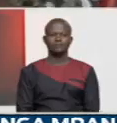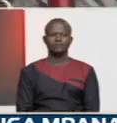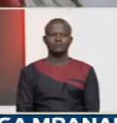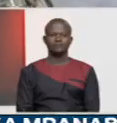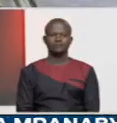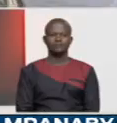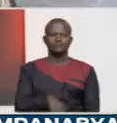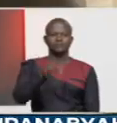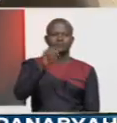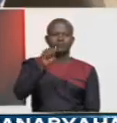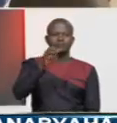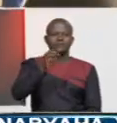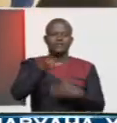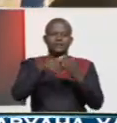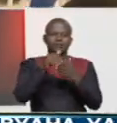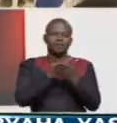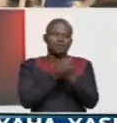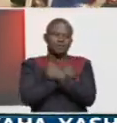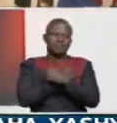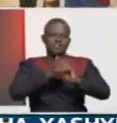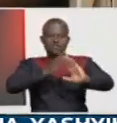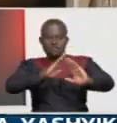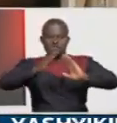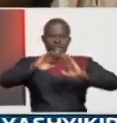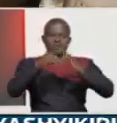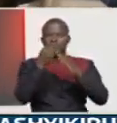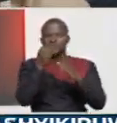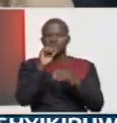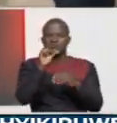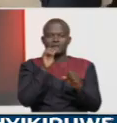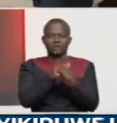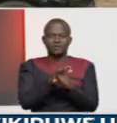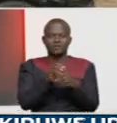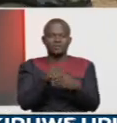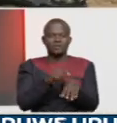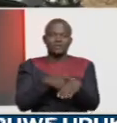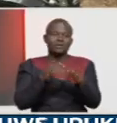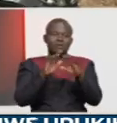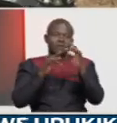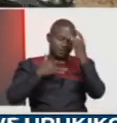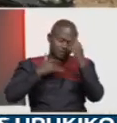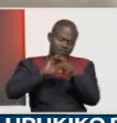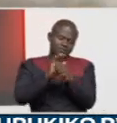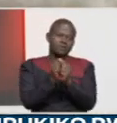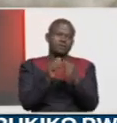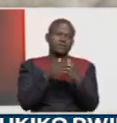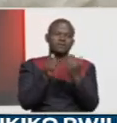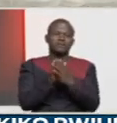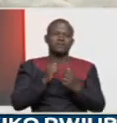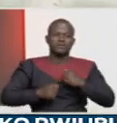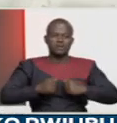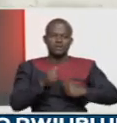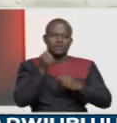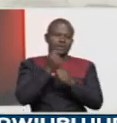Kamiri nditoma umwe mu kinyi bakungufu mu Rwanda avuga ko ibyo kurya byari byarabanye bikeya muri ibihe byo kwinikiriza cya COVID-19 ndetse na sport bakoreraga mu